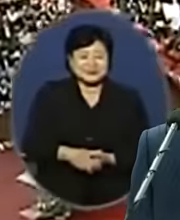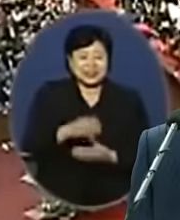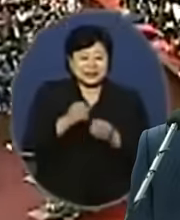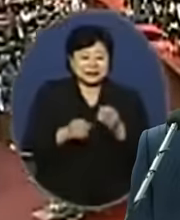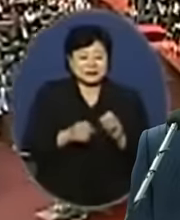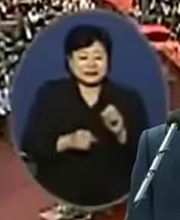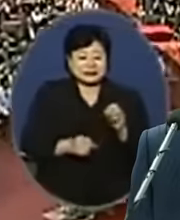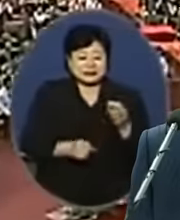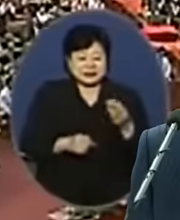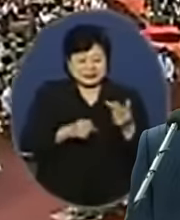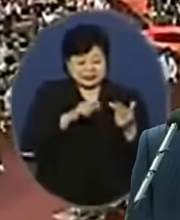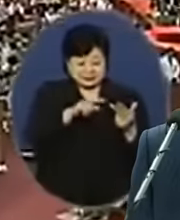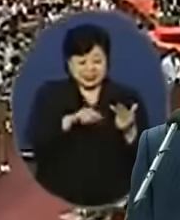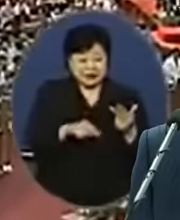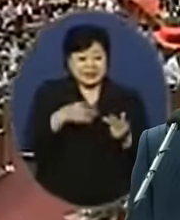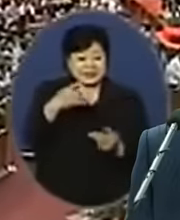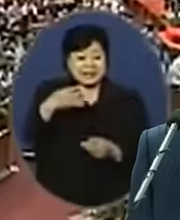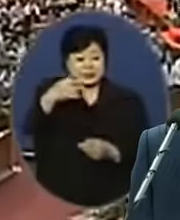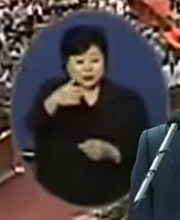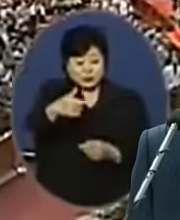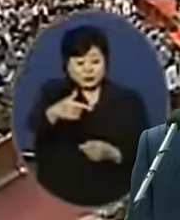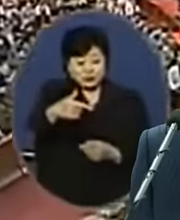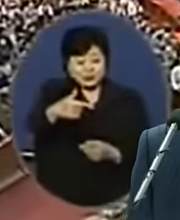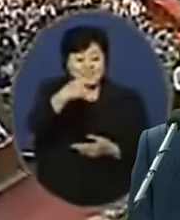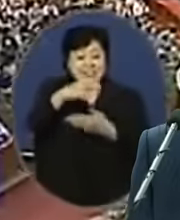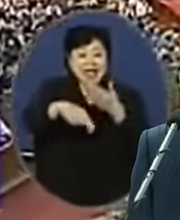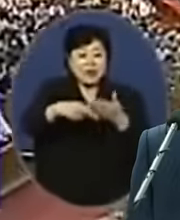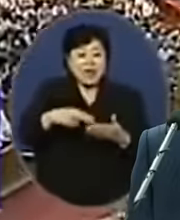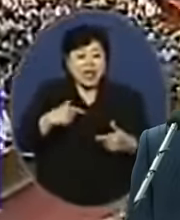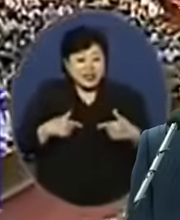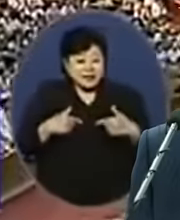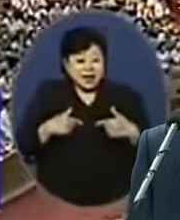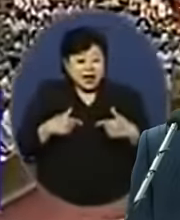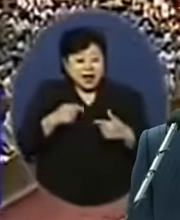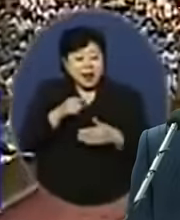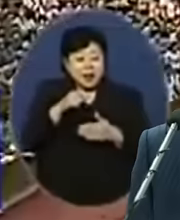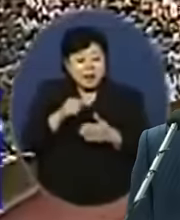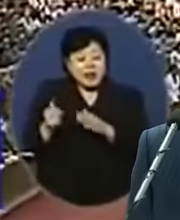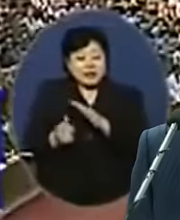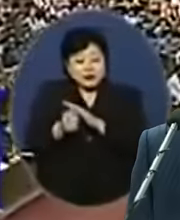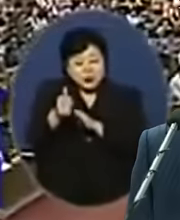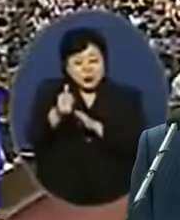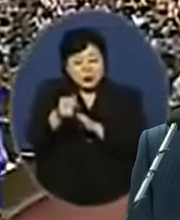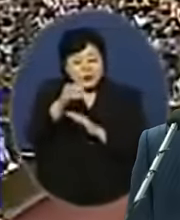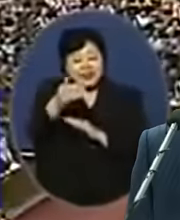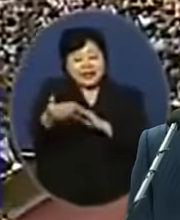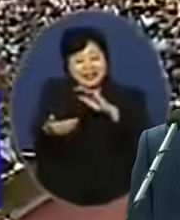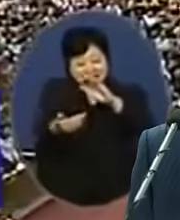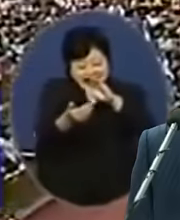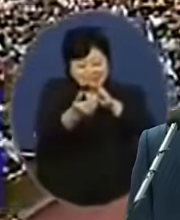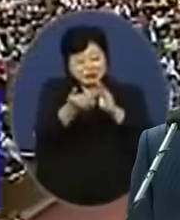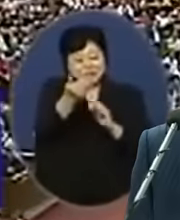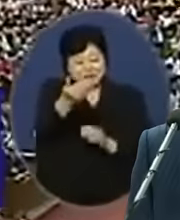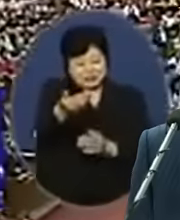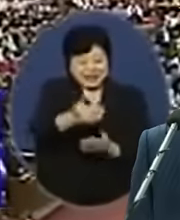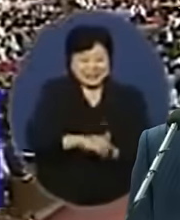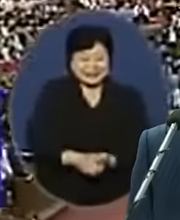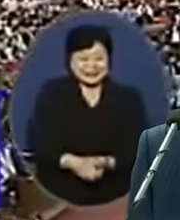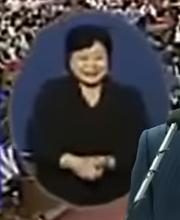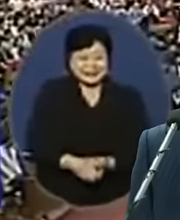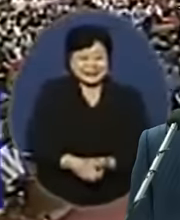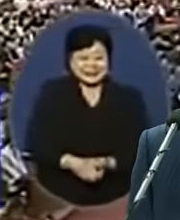시편 37편 4절로 6절에 또 야훼를 기뻐하라. 그가 내 마음의 소원을 내게